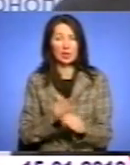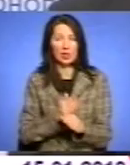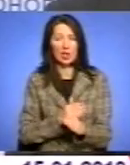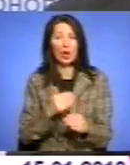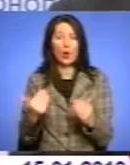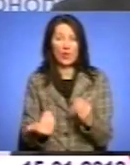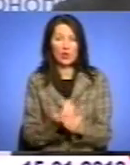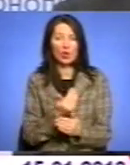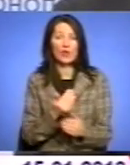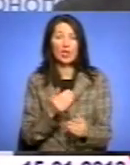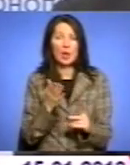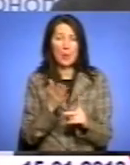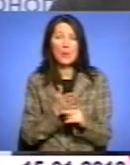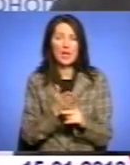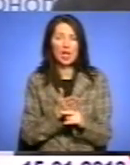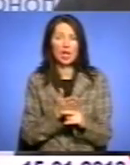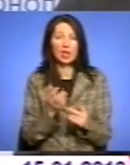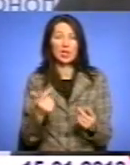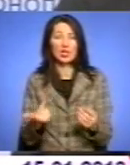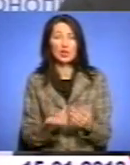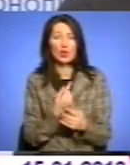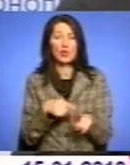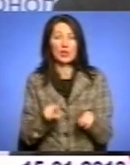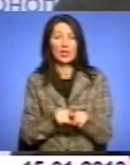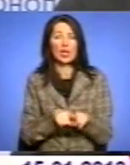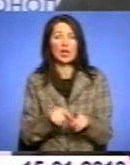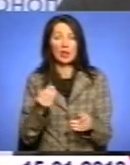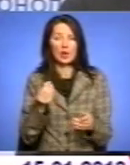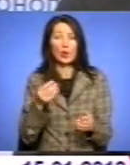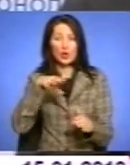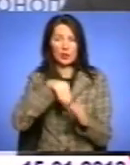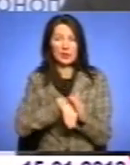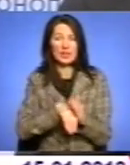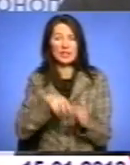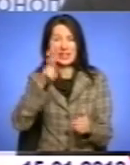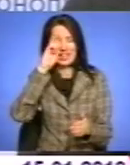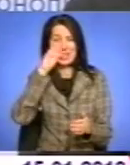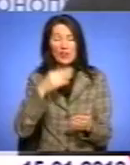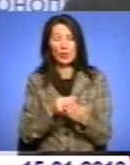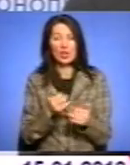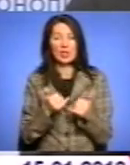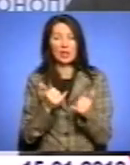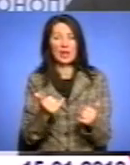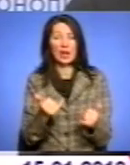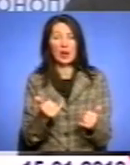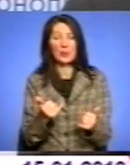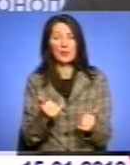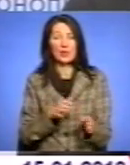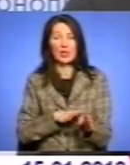пільги і знову ж таки заклали кошти в державний бюджет для, власне, здійснення тих